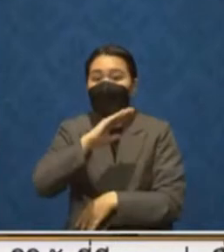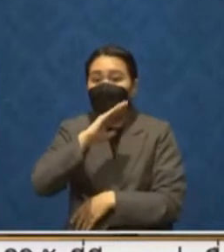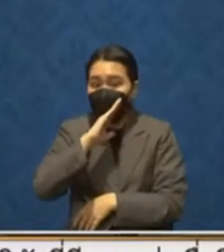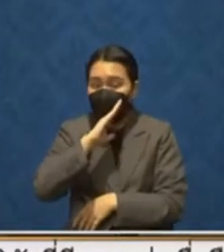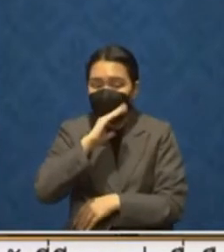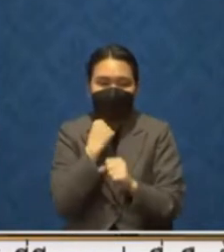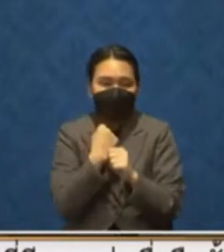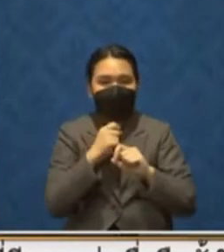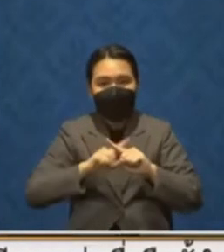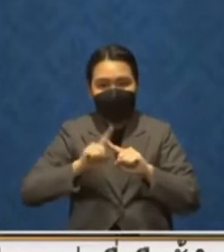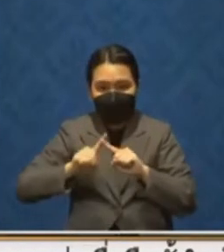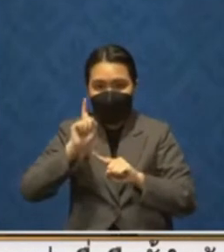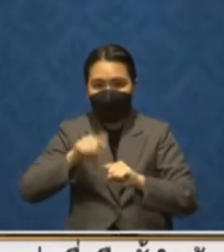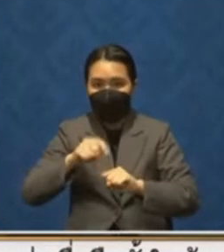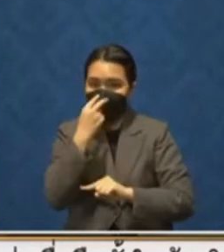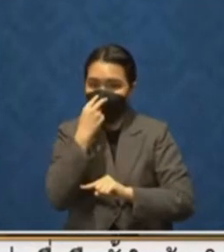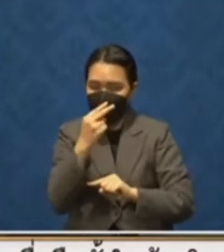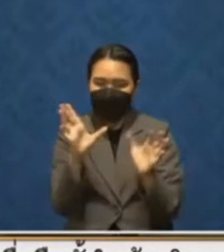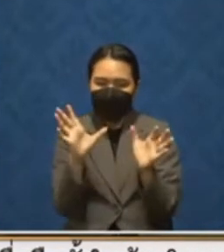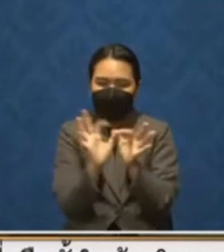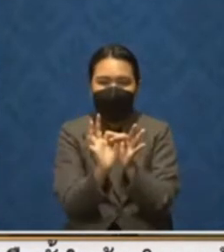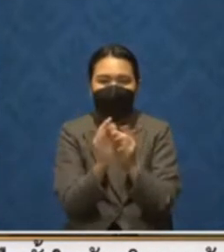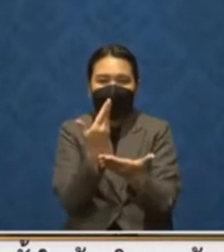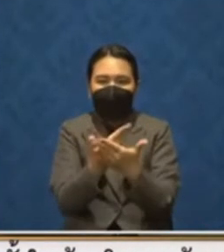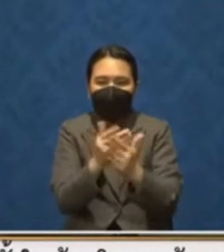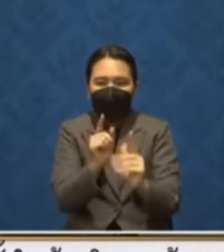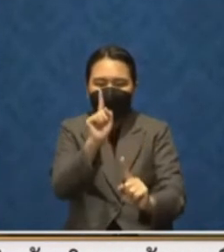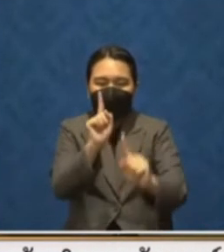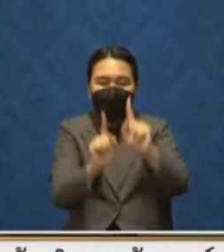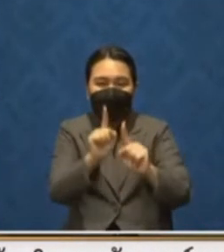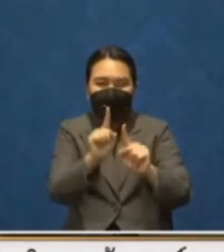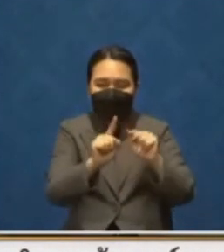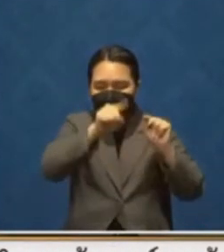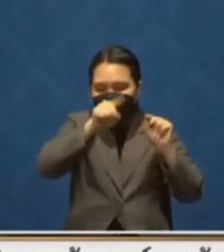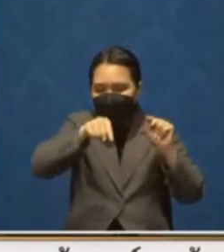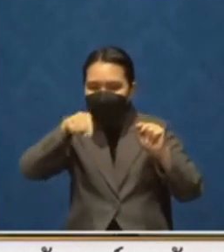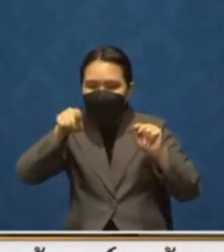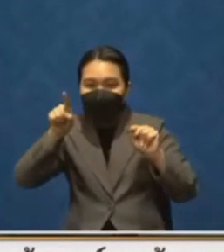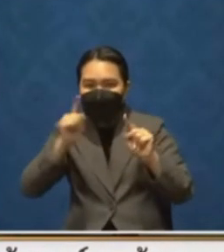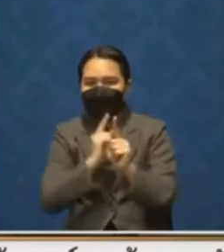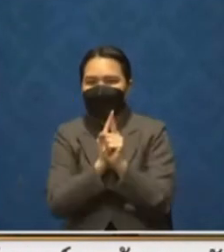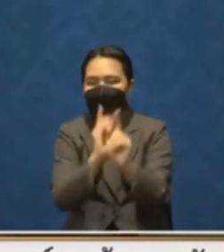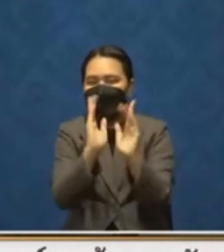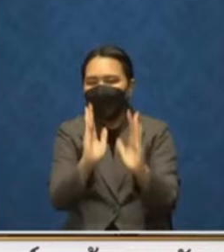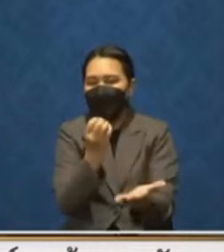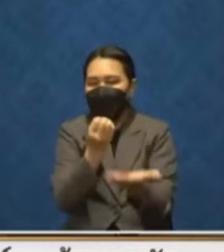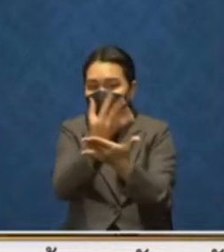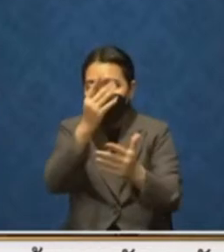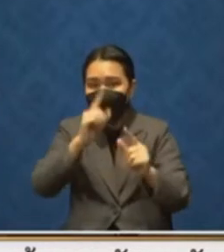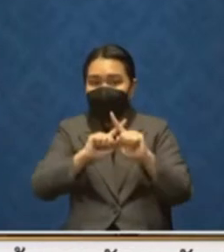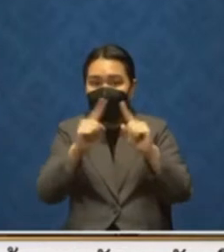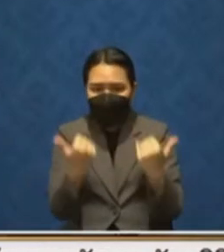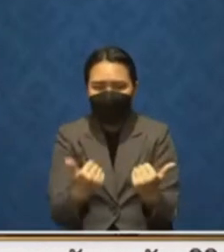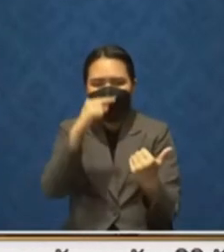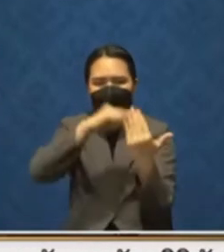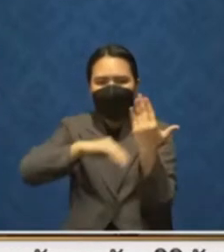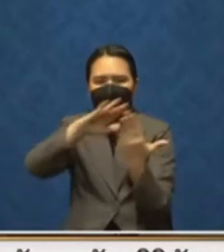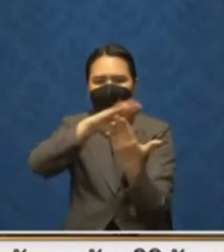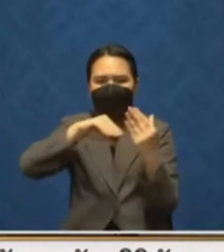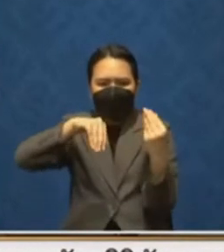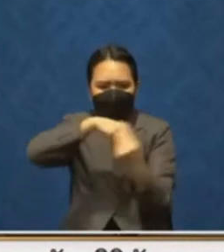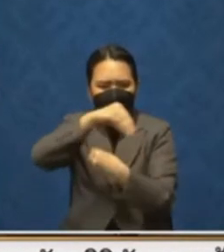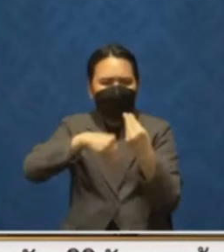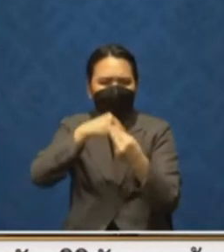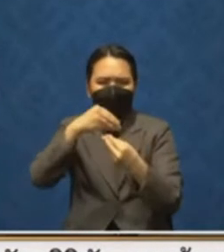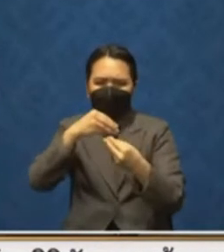เขาต้องดูเรื่องตลาดหลักทรัพย์ดูหุ้นเอาใจคนรวยไว้ก่อนก็เป็นว่ากันครับแต่ในช่วงประเทศมันมีภาวะวิกฤตเนี่ยเมื่อกี้